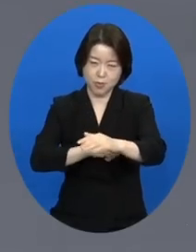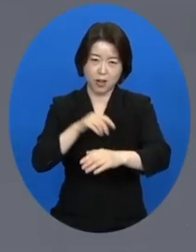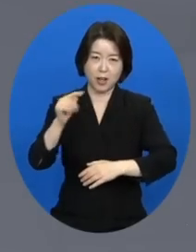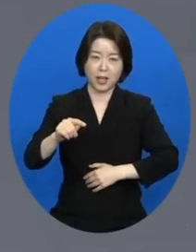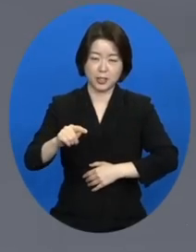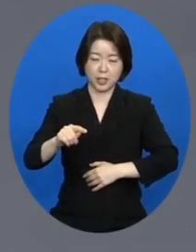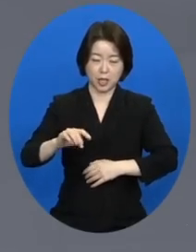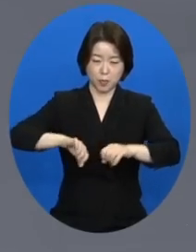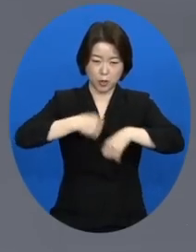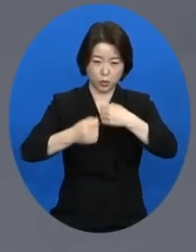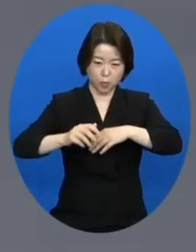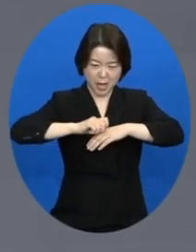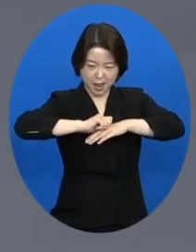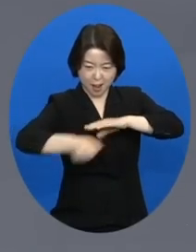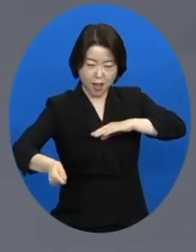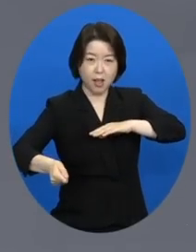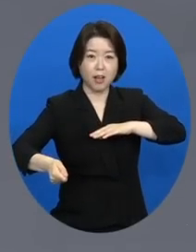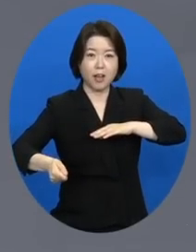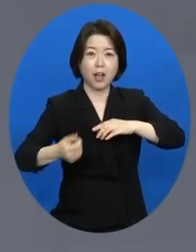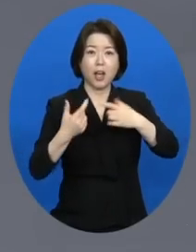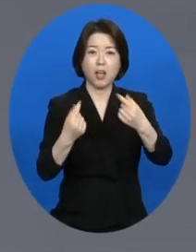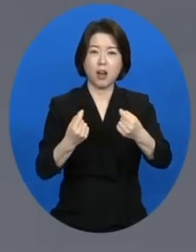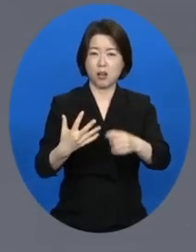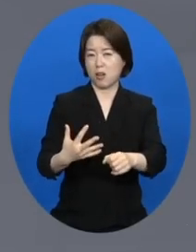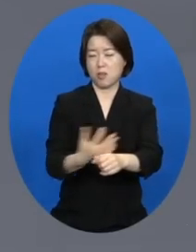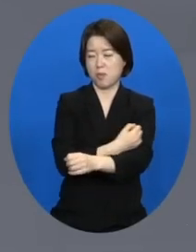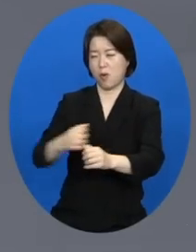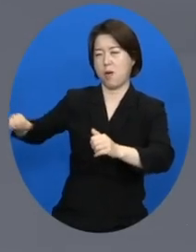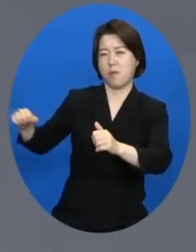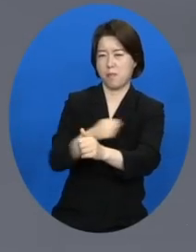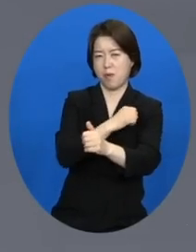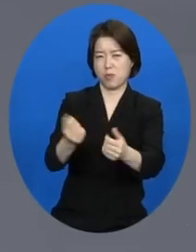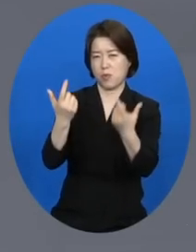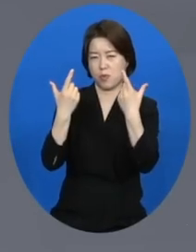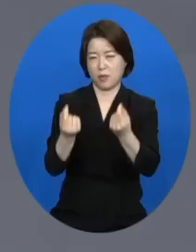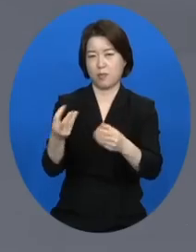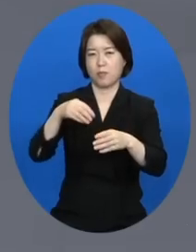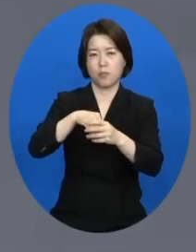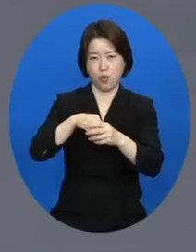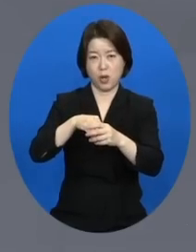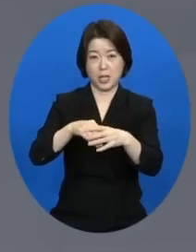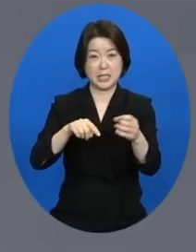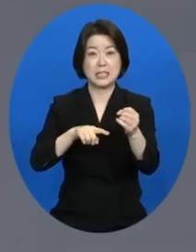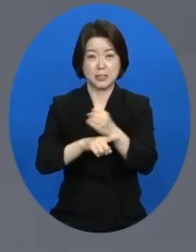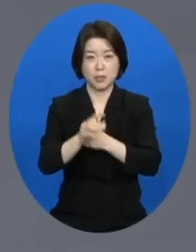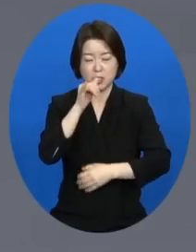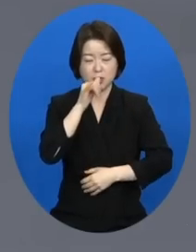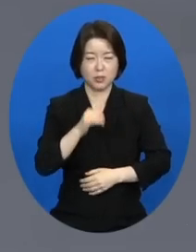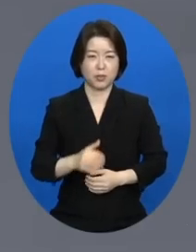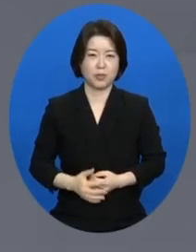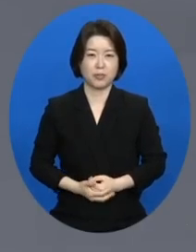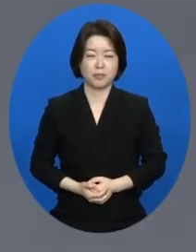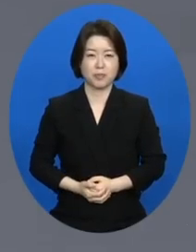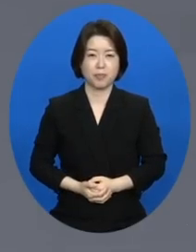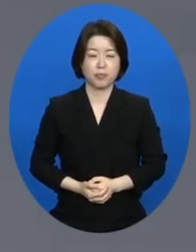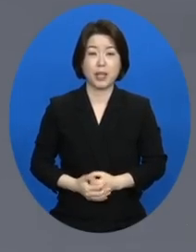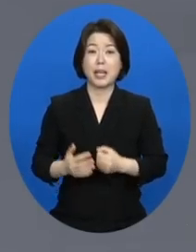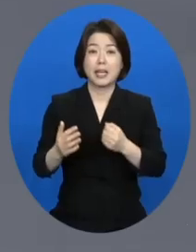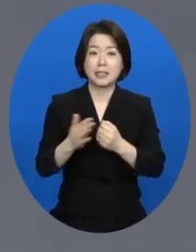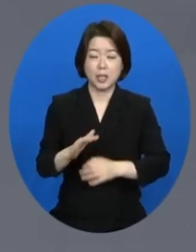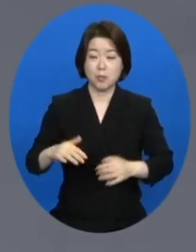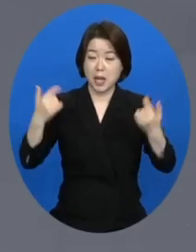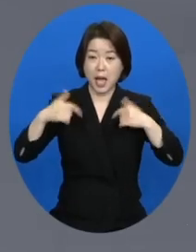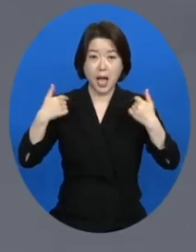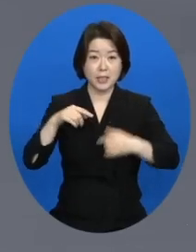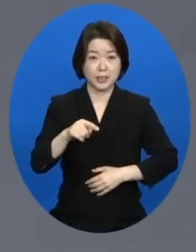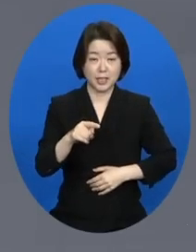동물의 가죽이나 껍질을 벗기다, 굉장히 폭력적인 의미가 여기 담겨 있습니다. 그러니까 항상